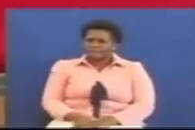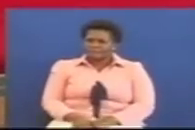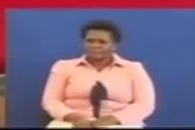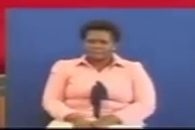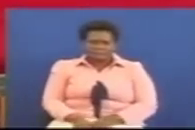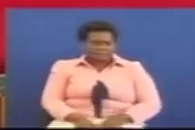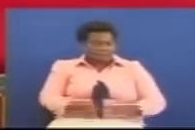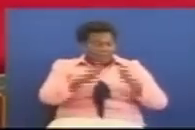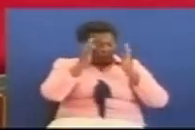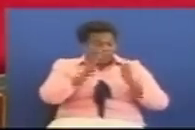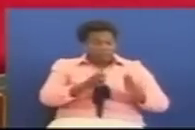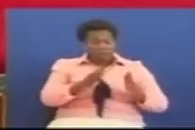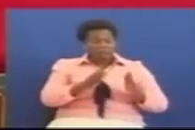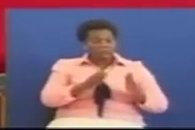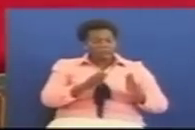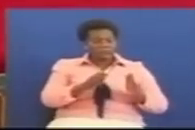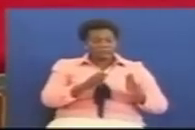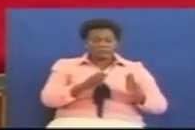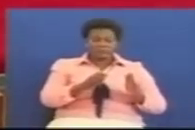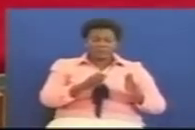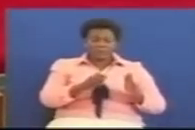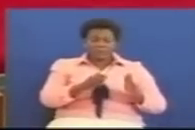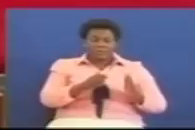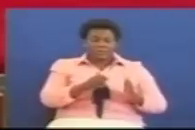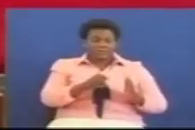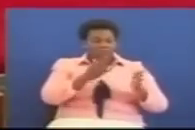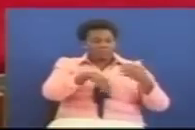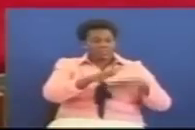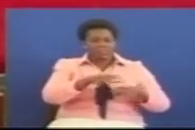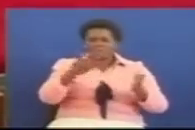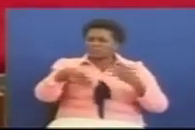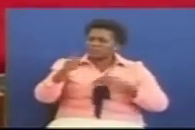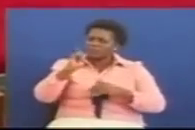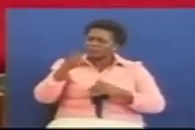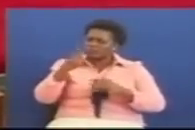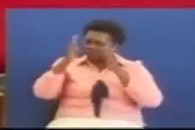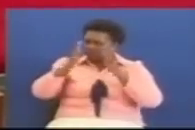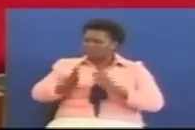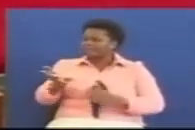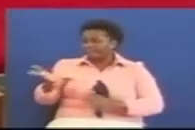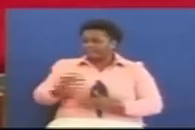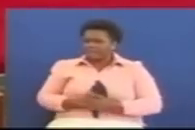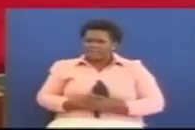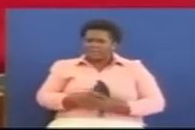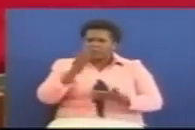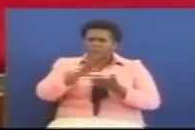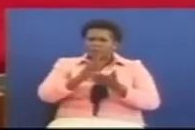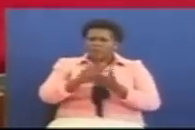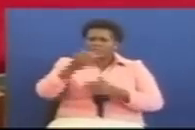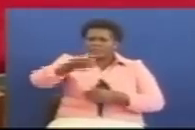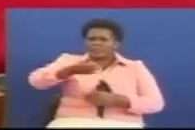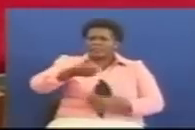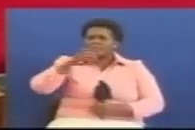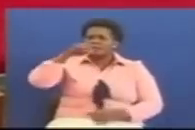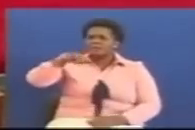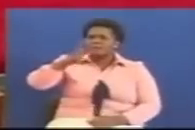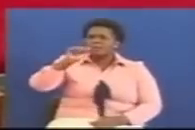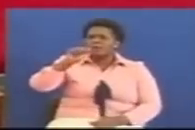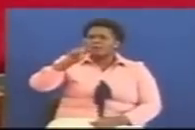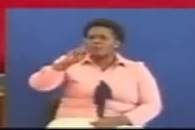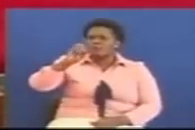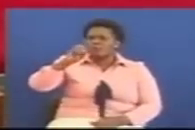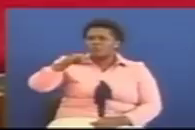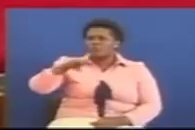Kambalo Willy Kulwi, mbunge wa Kikaratu, kama ifuatavyo. Mheshimiwa Mwenyekiti, kijiji cha Makoromba kina vitongoji